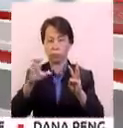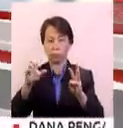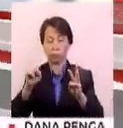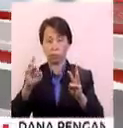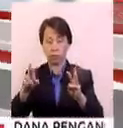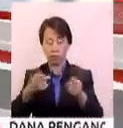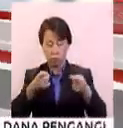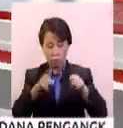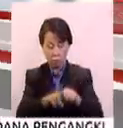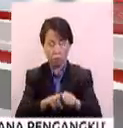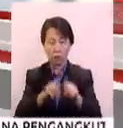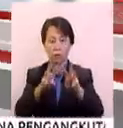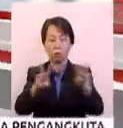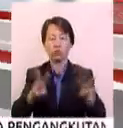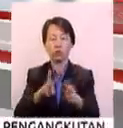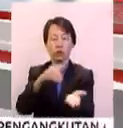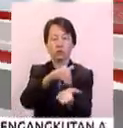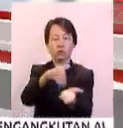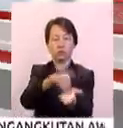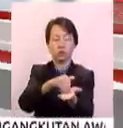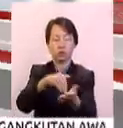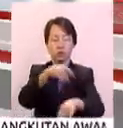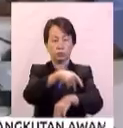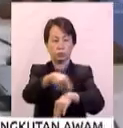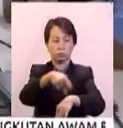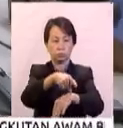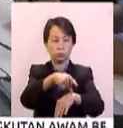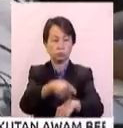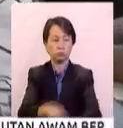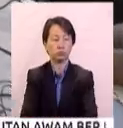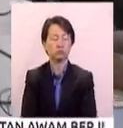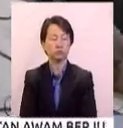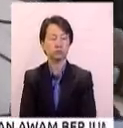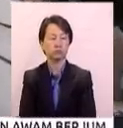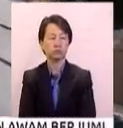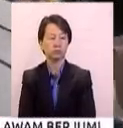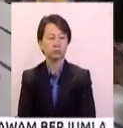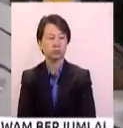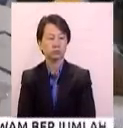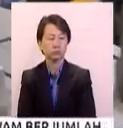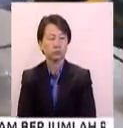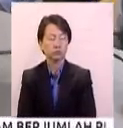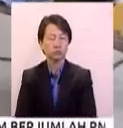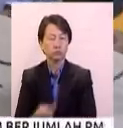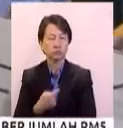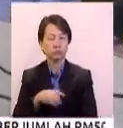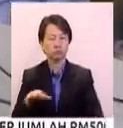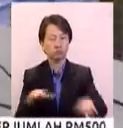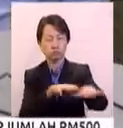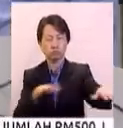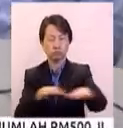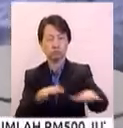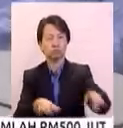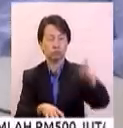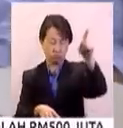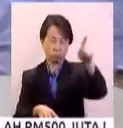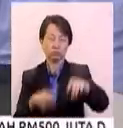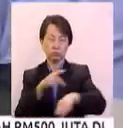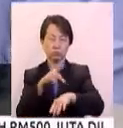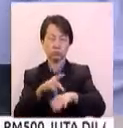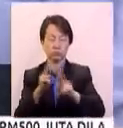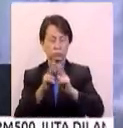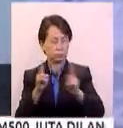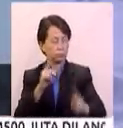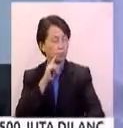Richter melanda wilayah tengah Filipina. bencana alam yang berlaku gempa bumi ini agak